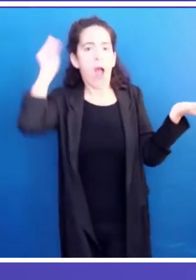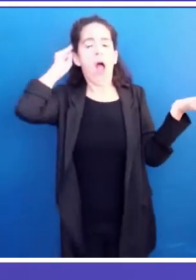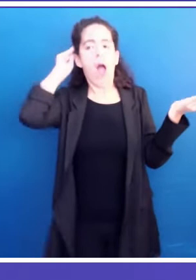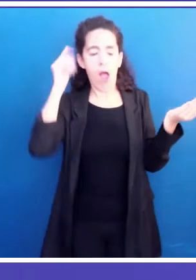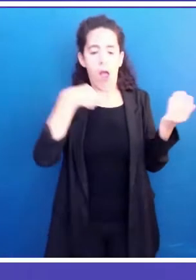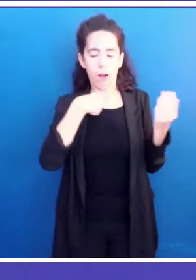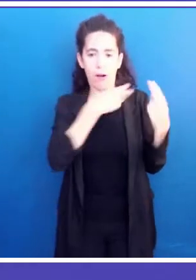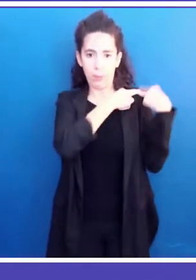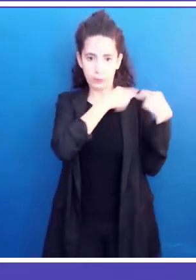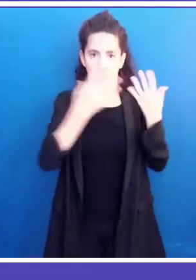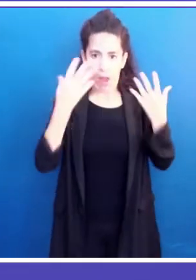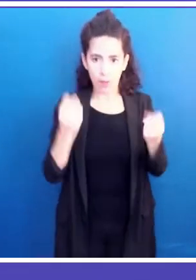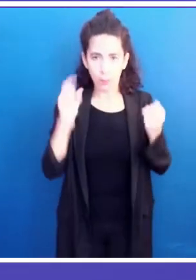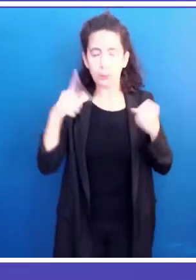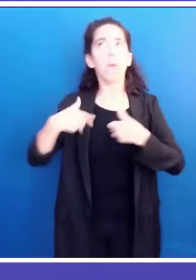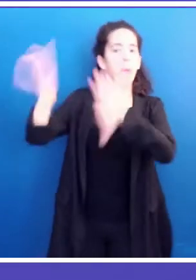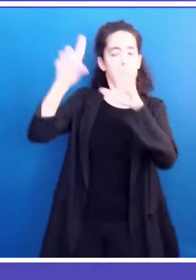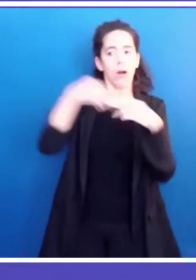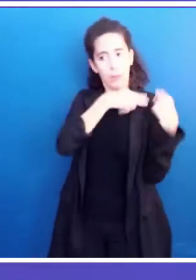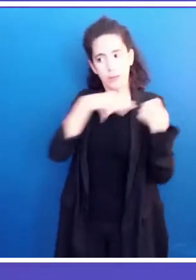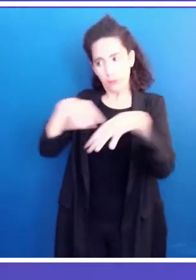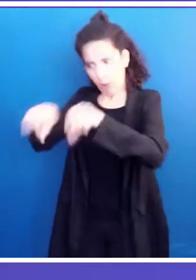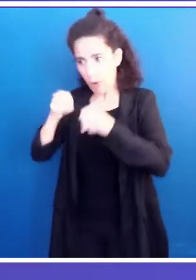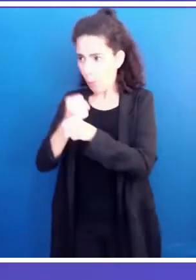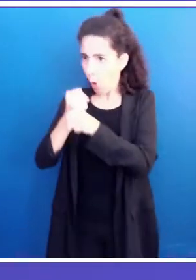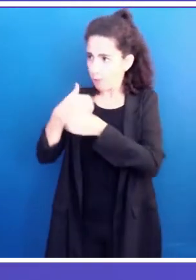الذكور من حيث استخدام الوقت في المنزل أو حتى